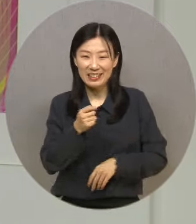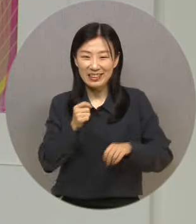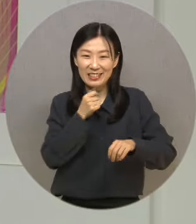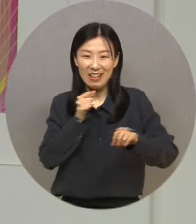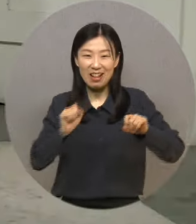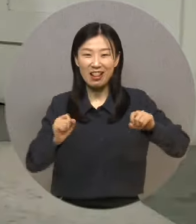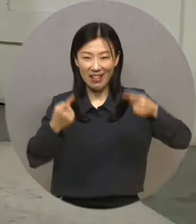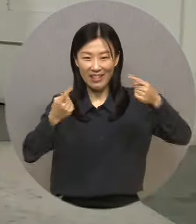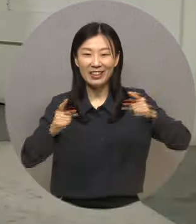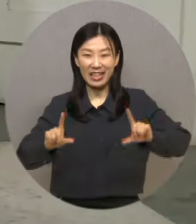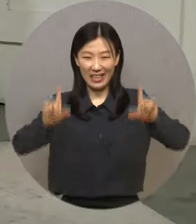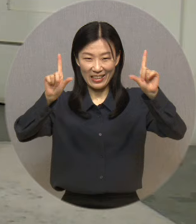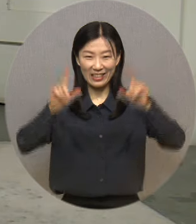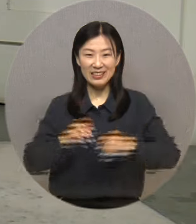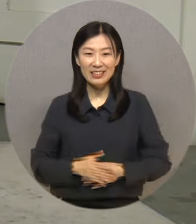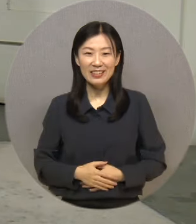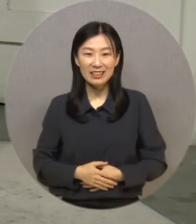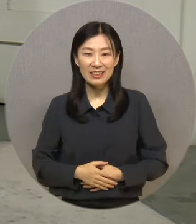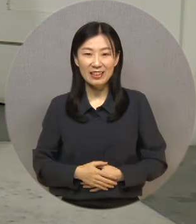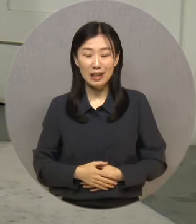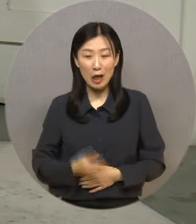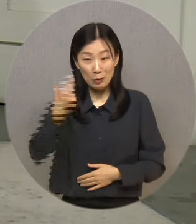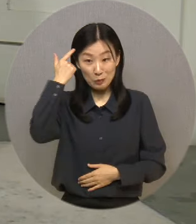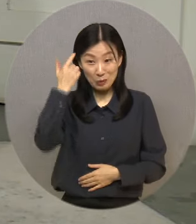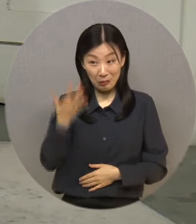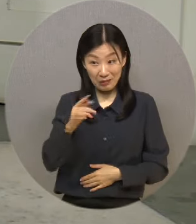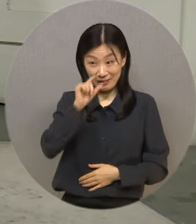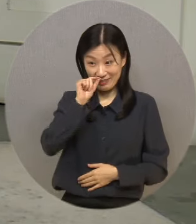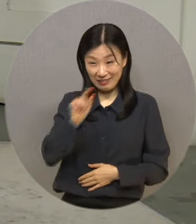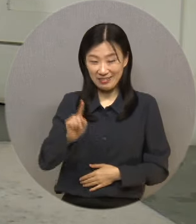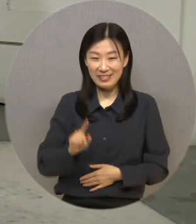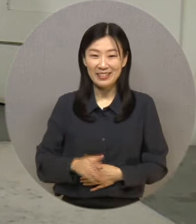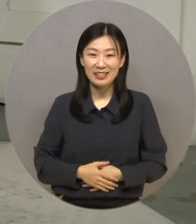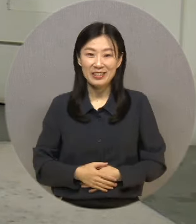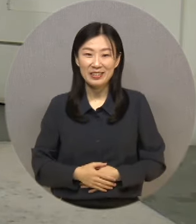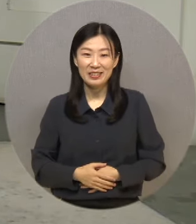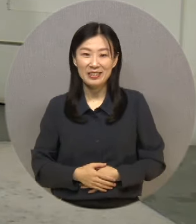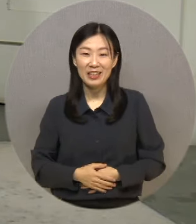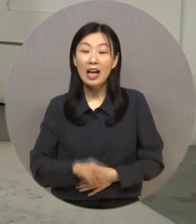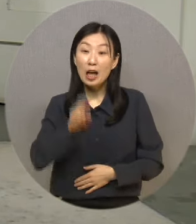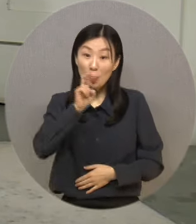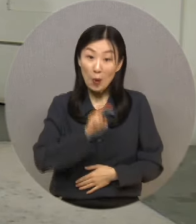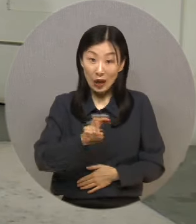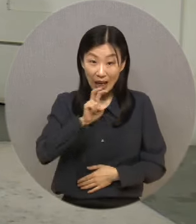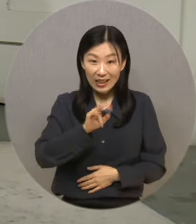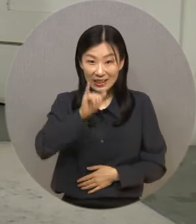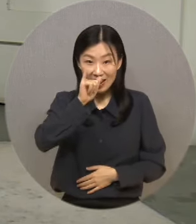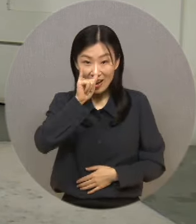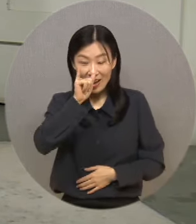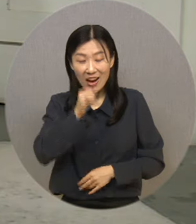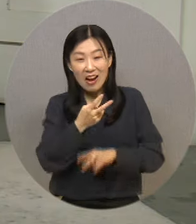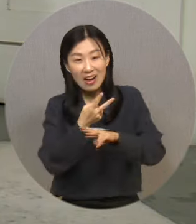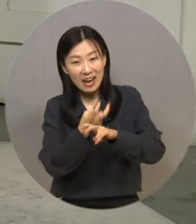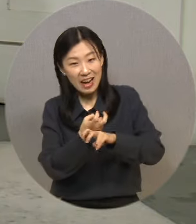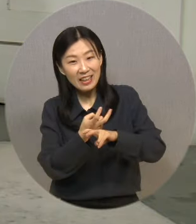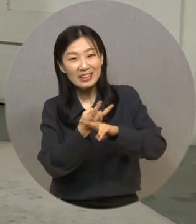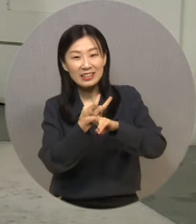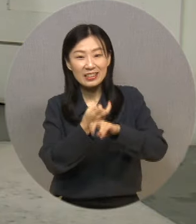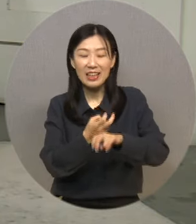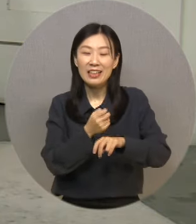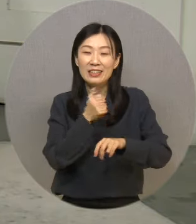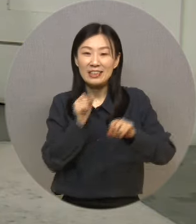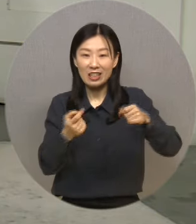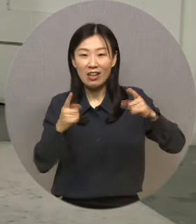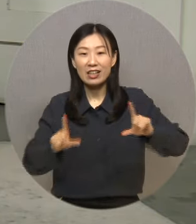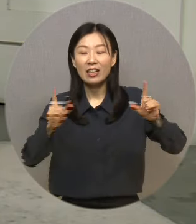예. 까칠하게 물어보시네. 네, 아니, 이게 그 노래가 까치까치 설날은